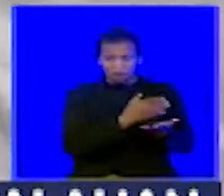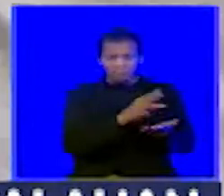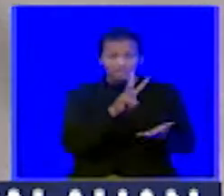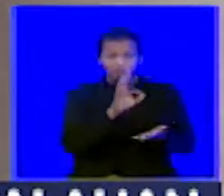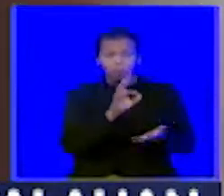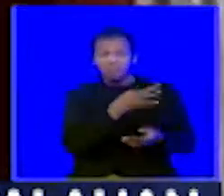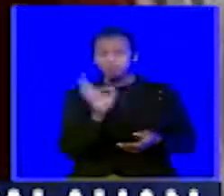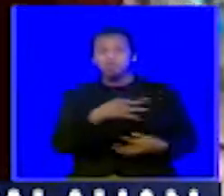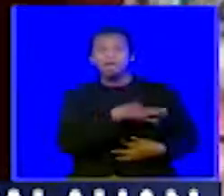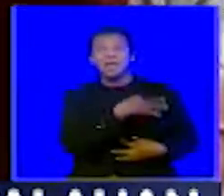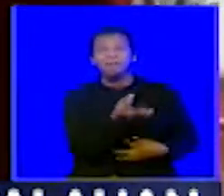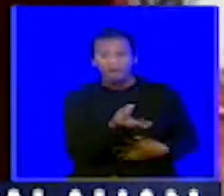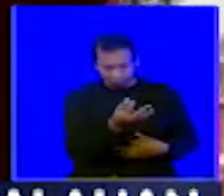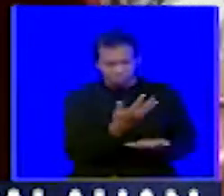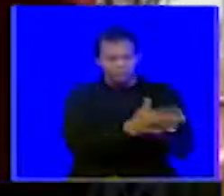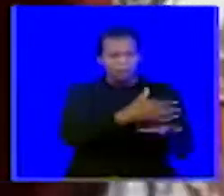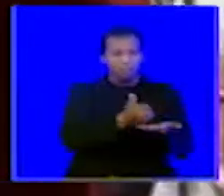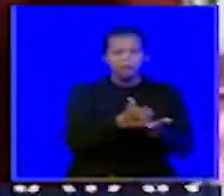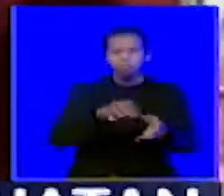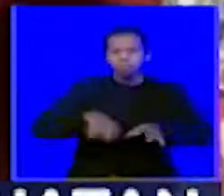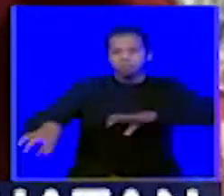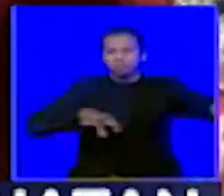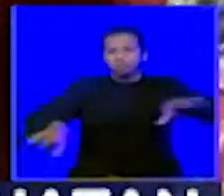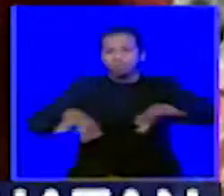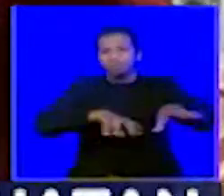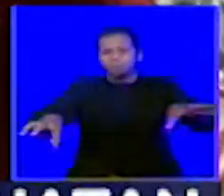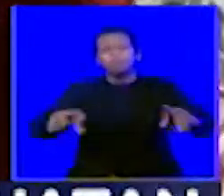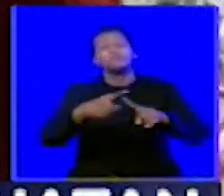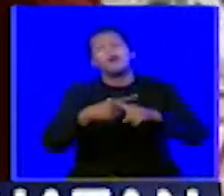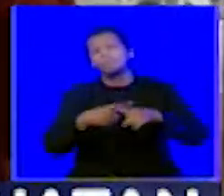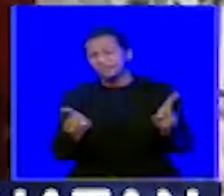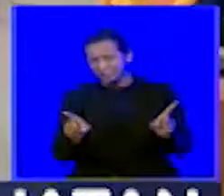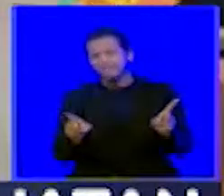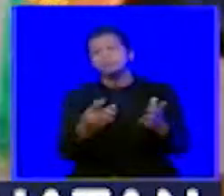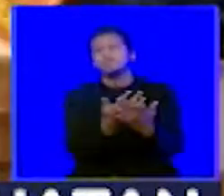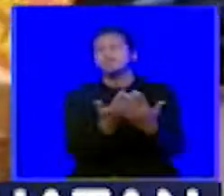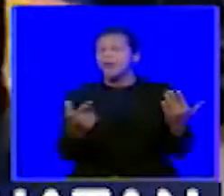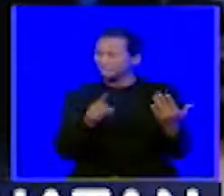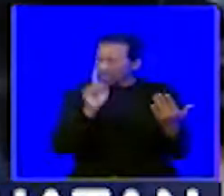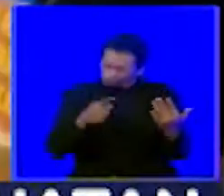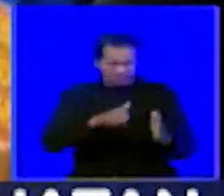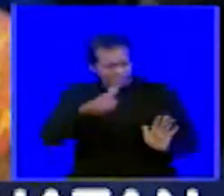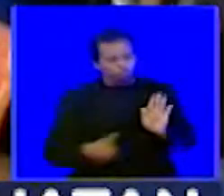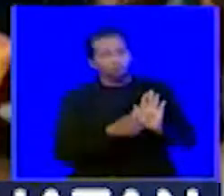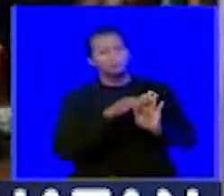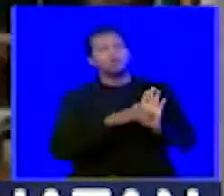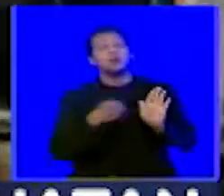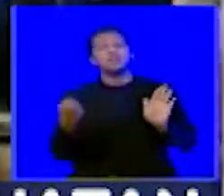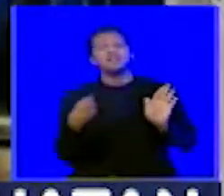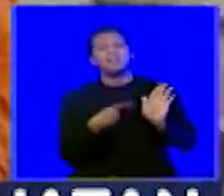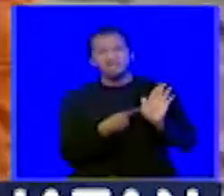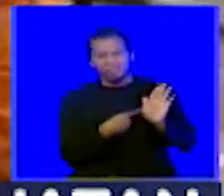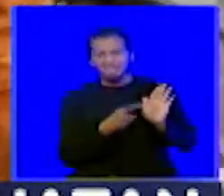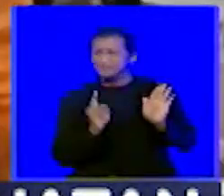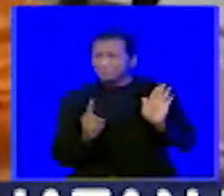meningkat. Masyarakat diminta untuk sepenuhnya disiplin menerapkan protokol kesehatan dan tidak lengah sedikit pun lantaran perang